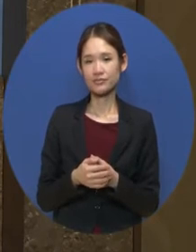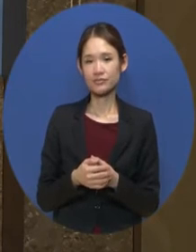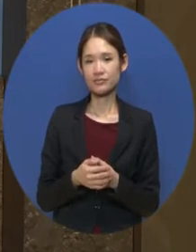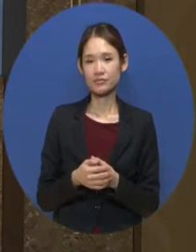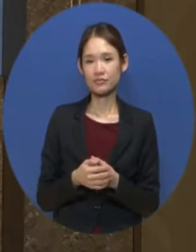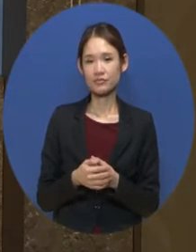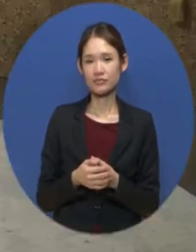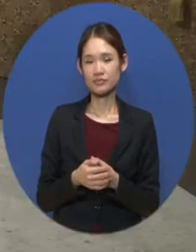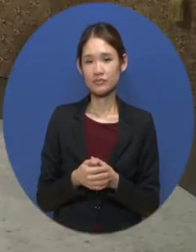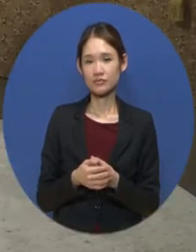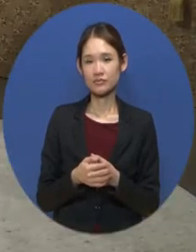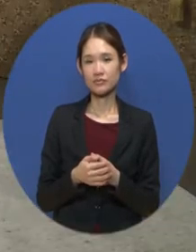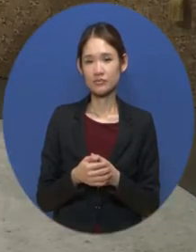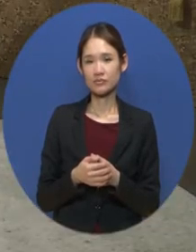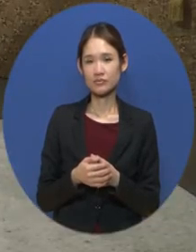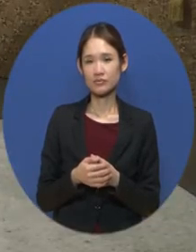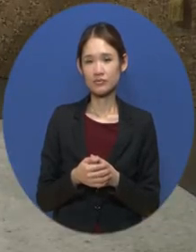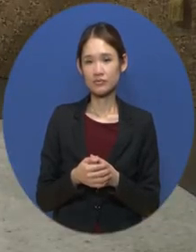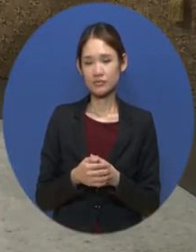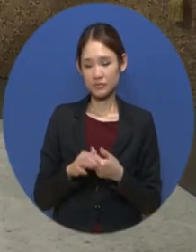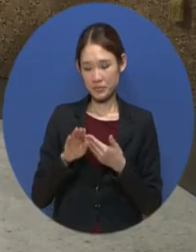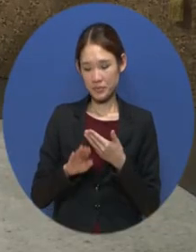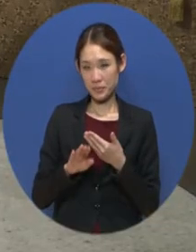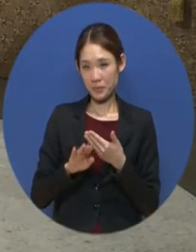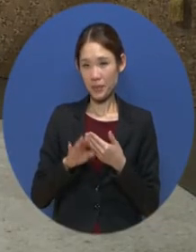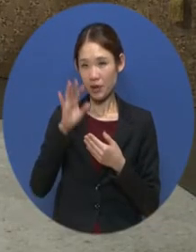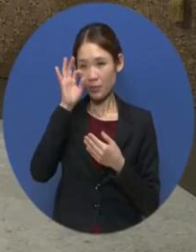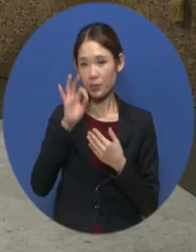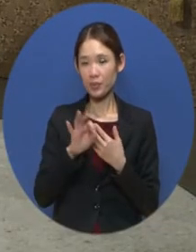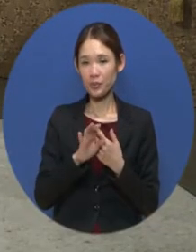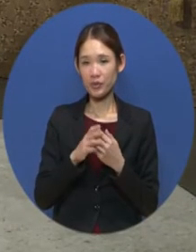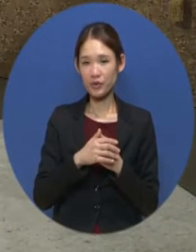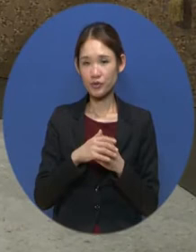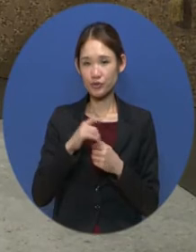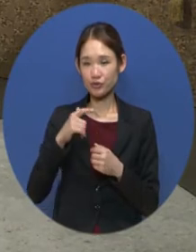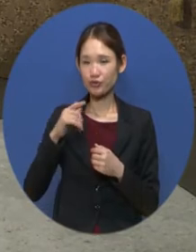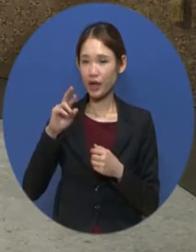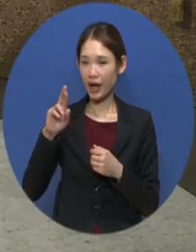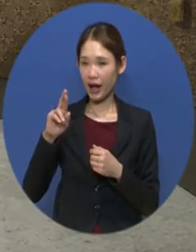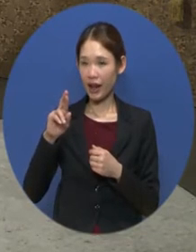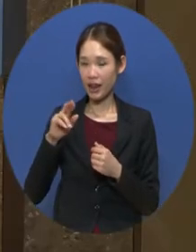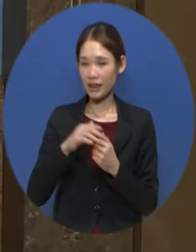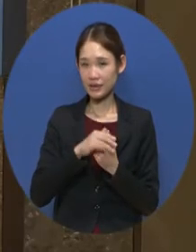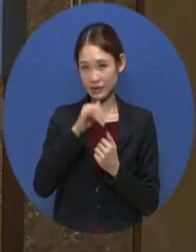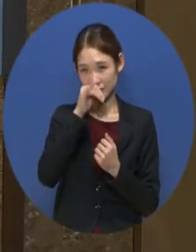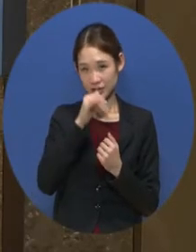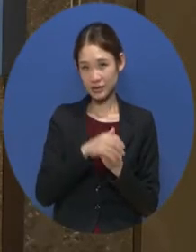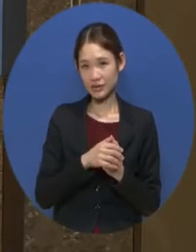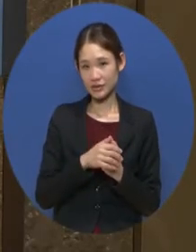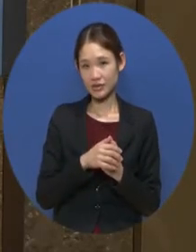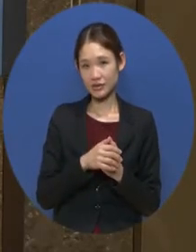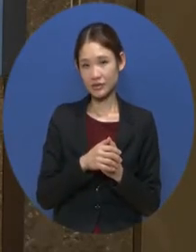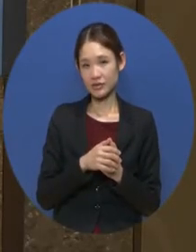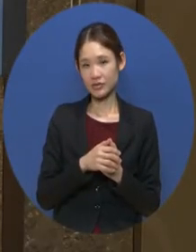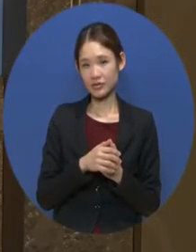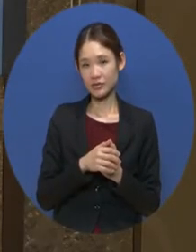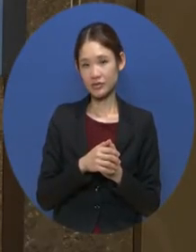이 처방전이에요. 처방전인데 네. 하단에 보면은 이렇게 QR코드가 있어요. 이렇게 네, 네. 있네요. 거의 대부분. 네. 네